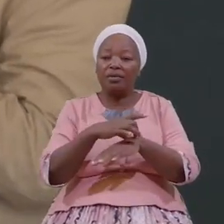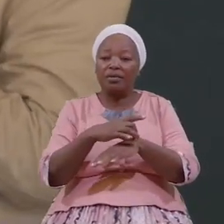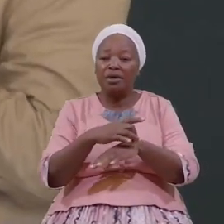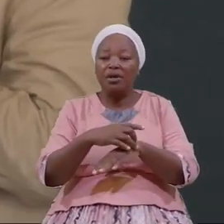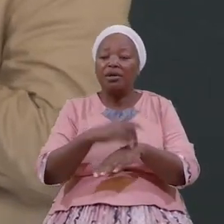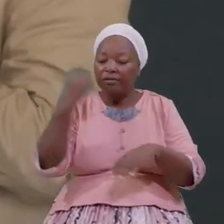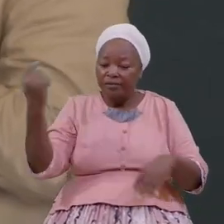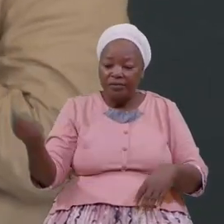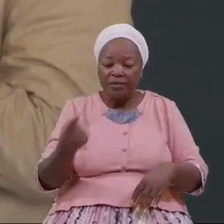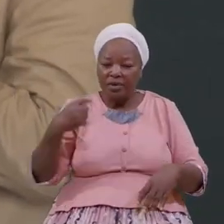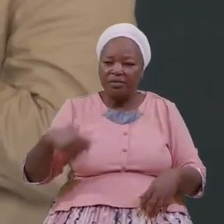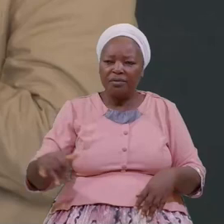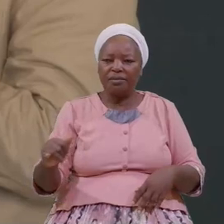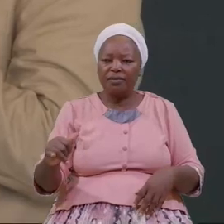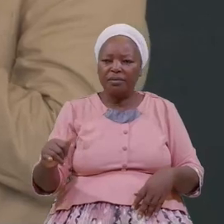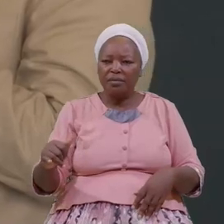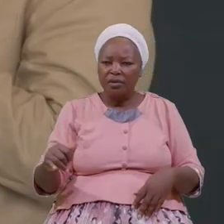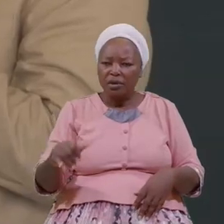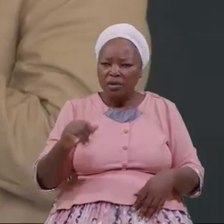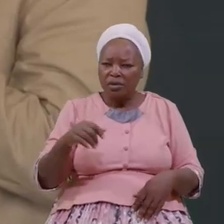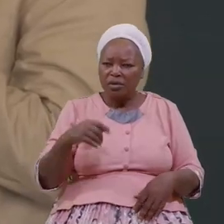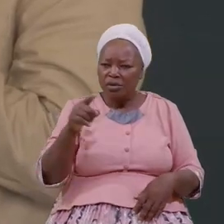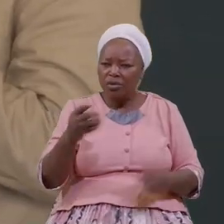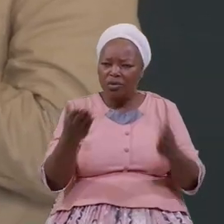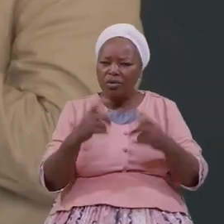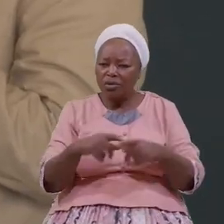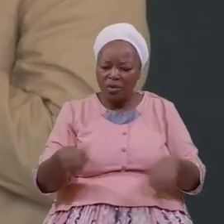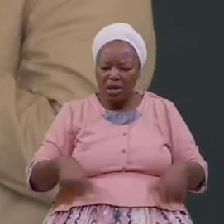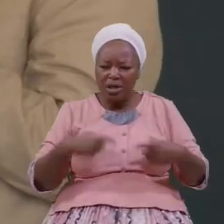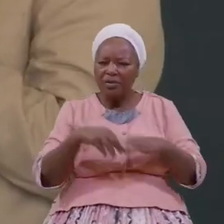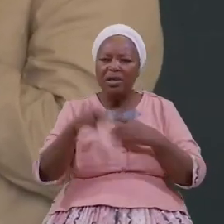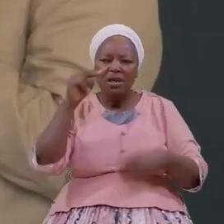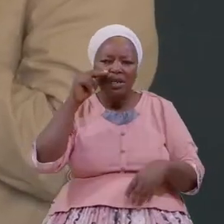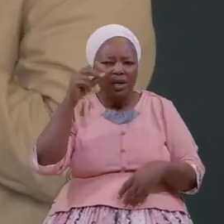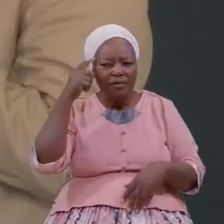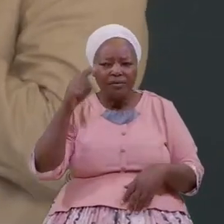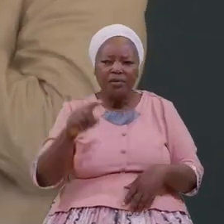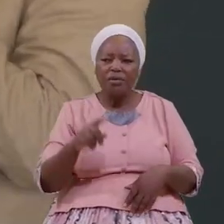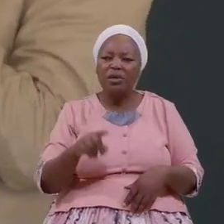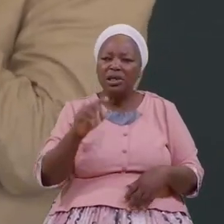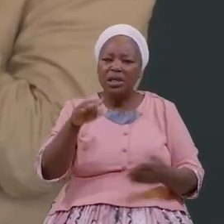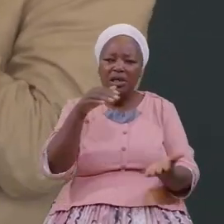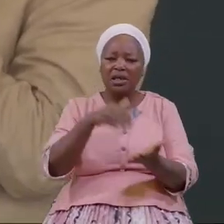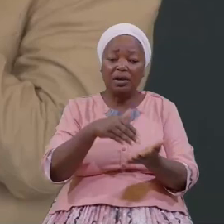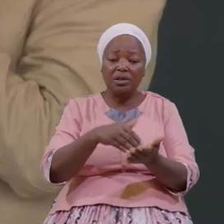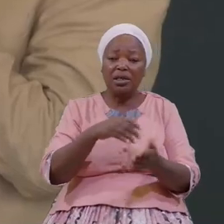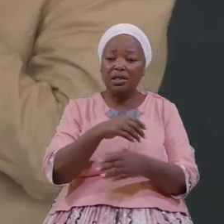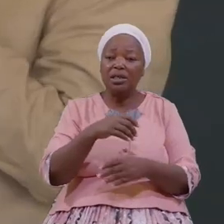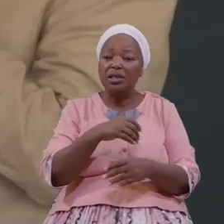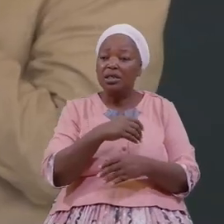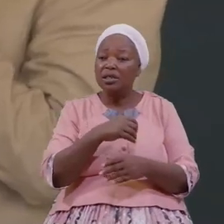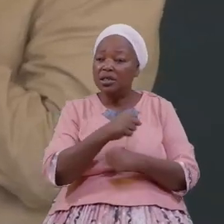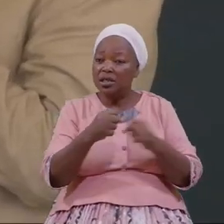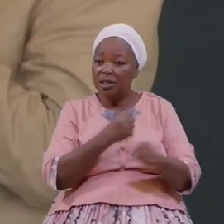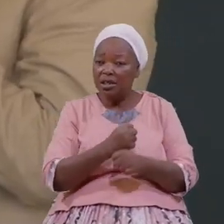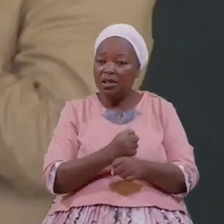nous allons vivre ici pour toujours. Que vous voulez vivre? Vous voulez vivre en Afrique pour 100